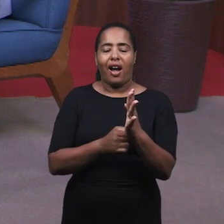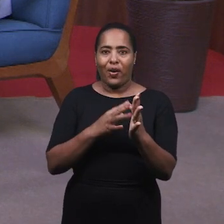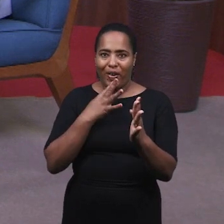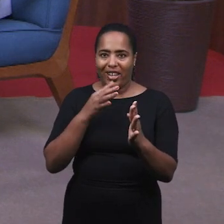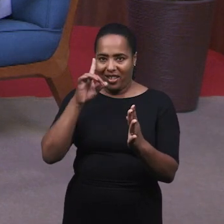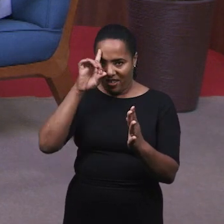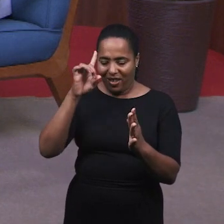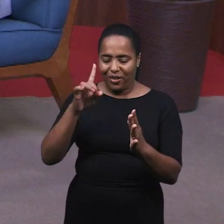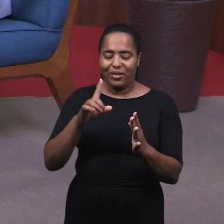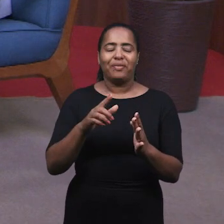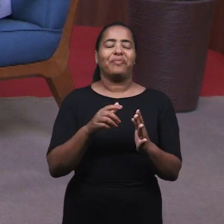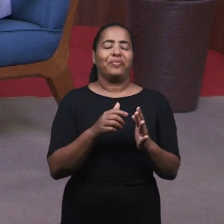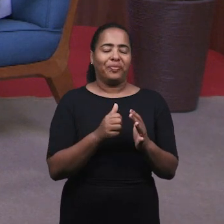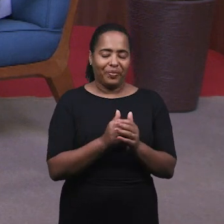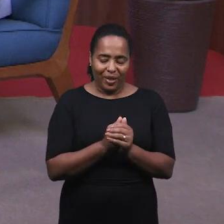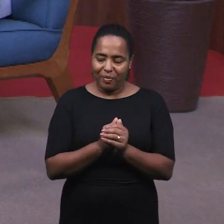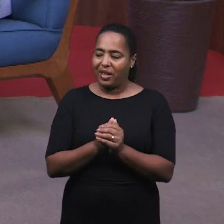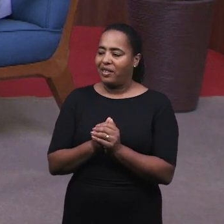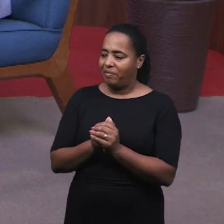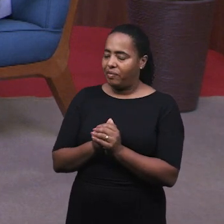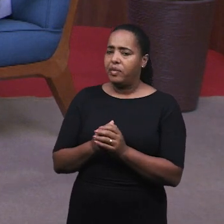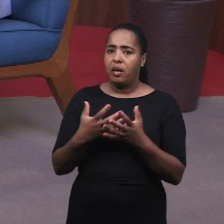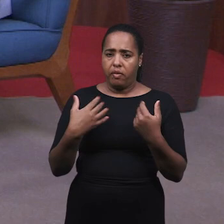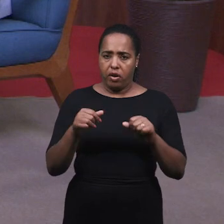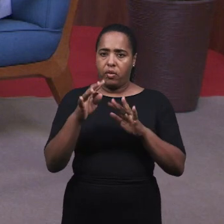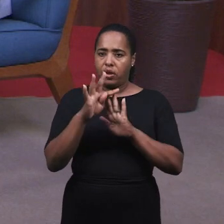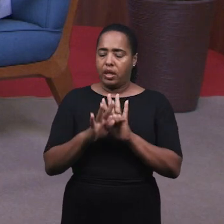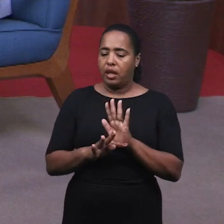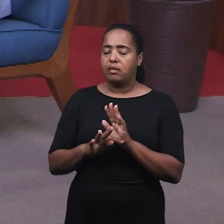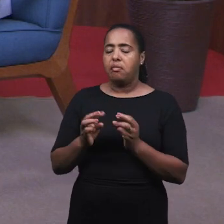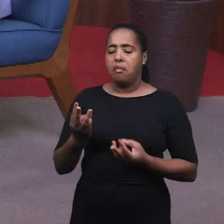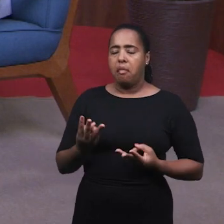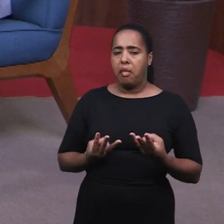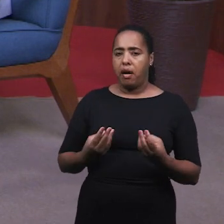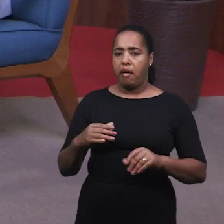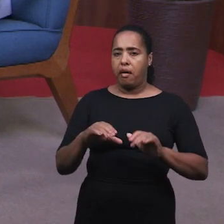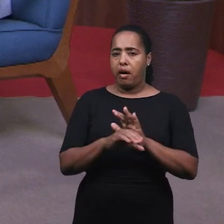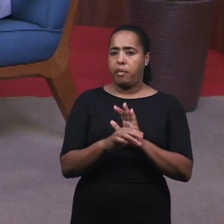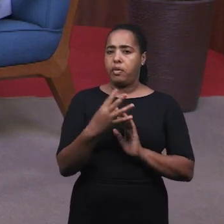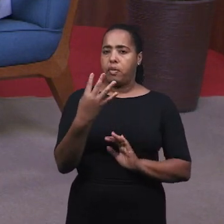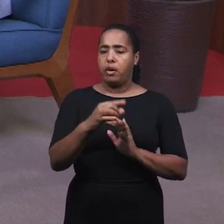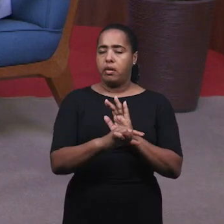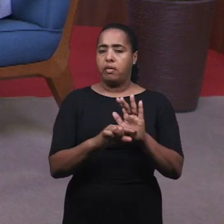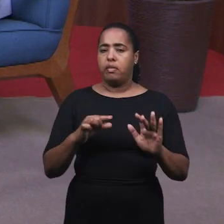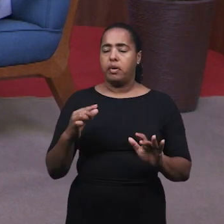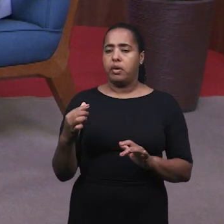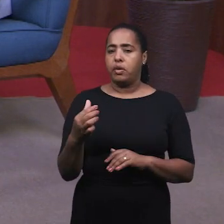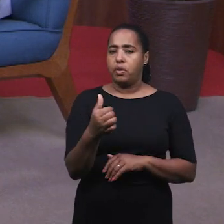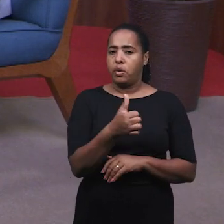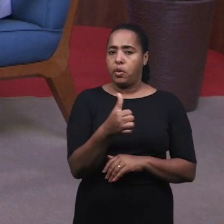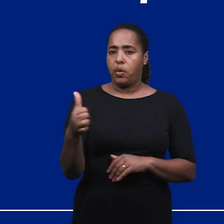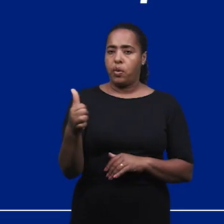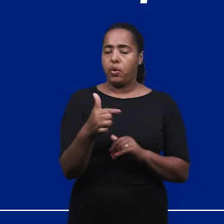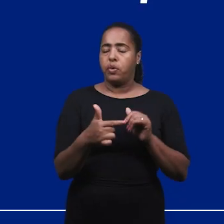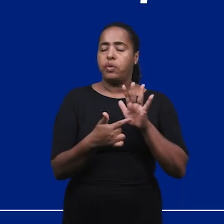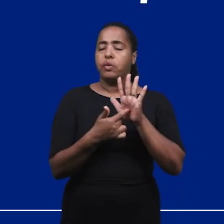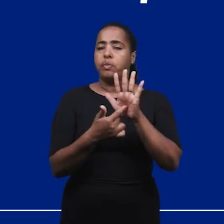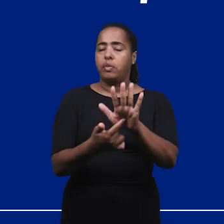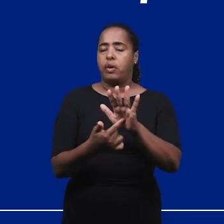connaît Dieu. Nous allons lire un texte pour travailler un peu sur ce texte. C'est Marc chapitre 4, verset 11, qui